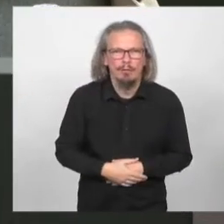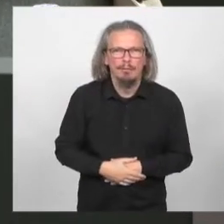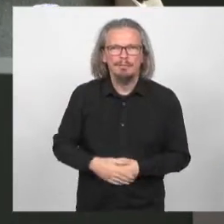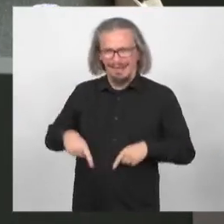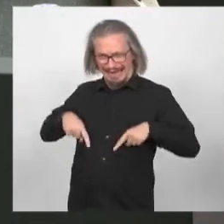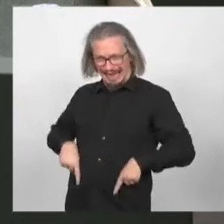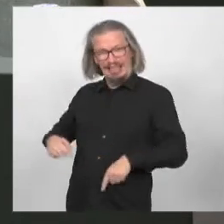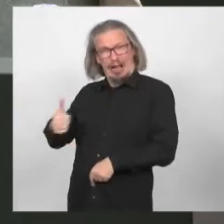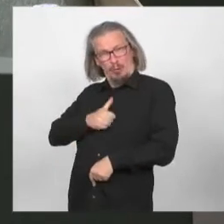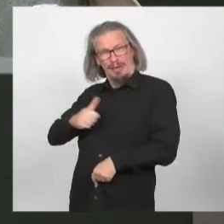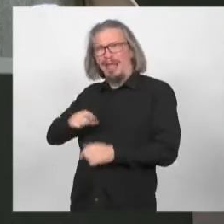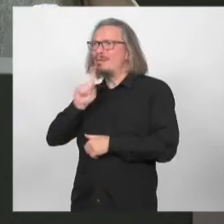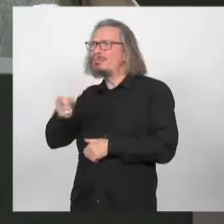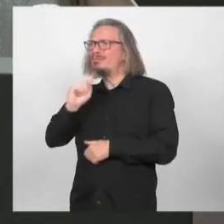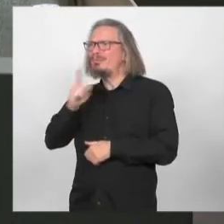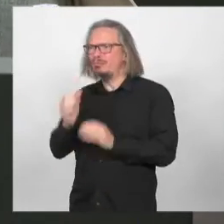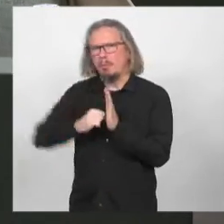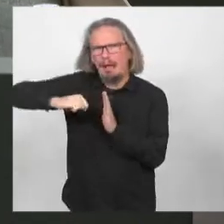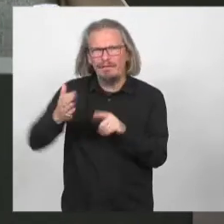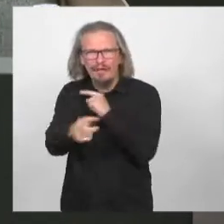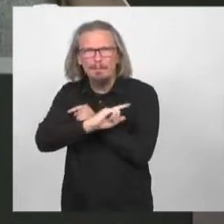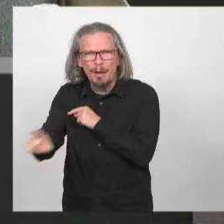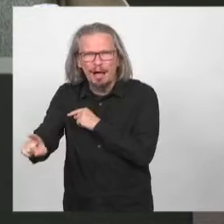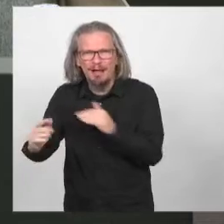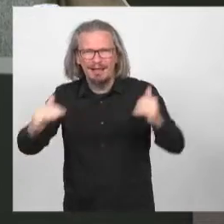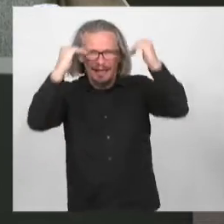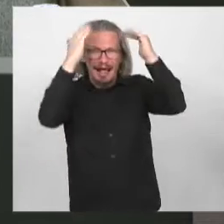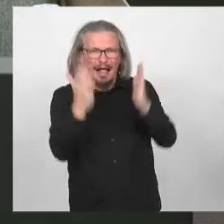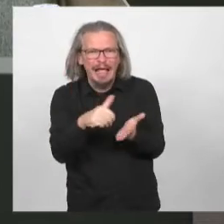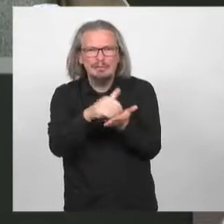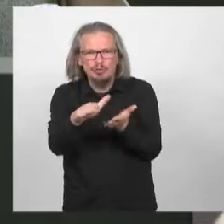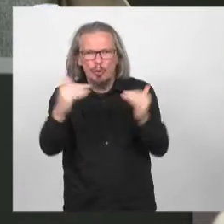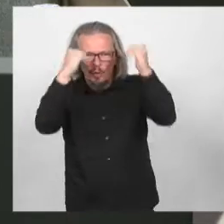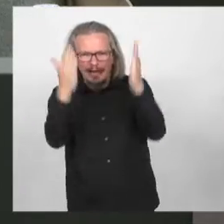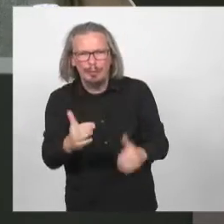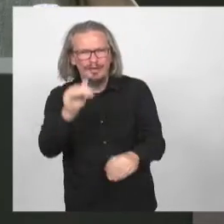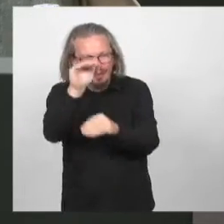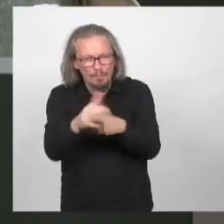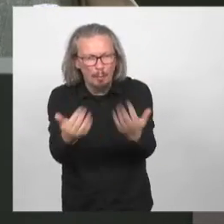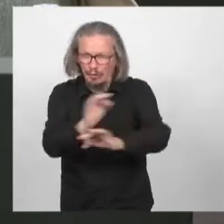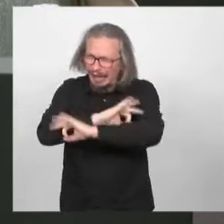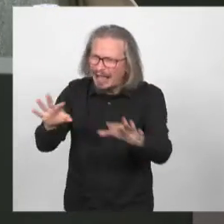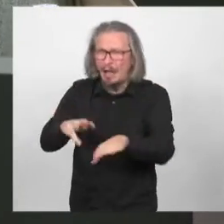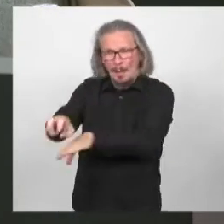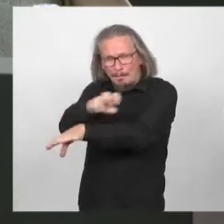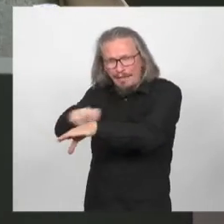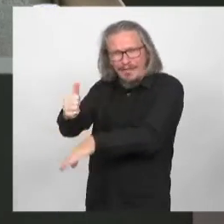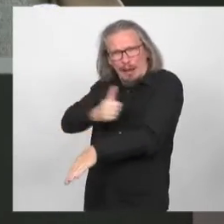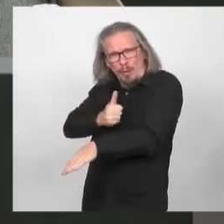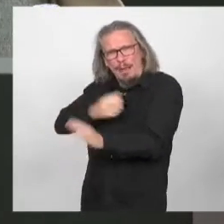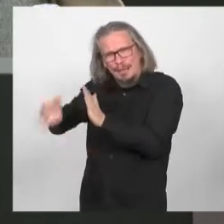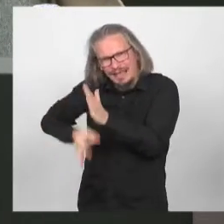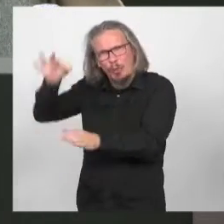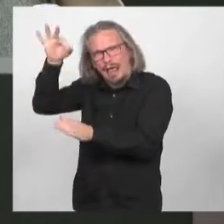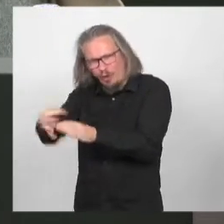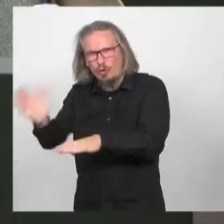pas ses propres directives en ne garantissant pas un abri après expulsion? Le préfet ne respecte pas sa propre circulaire dans